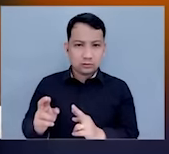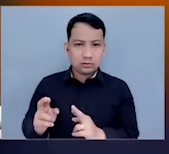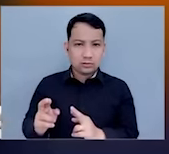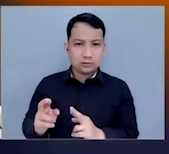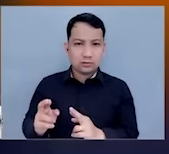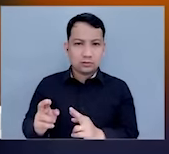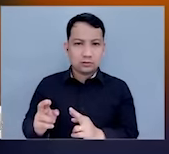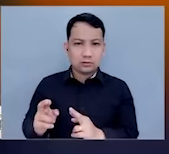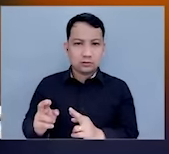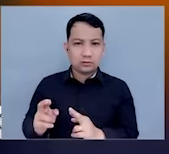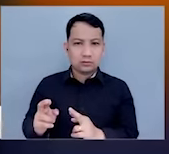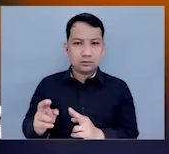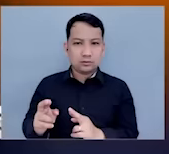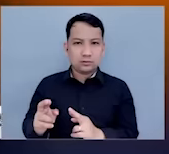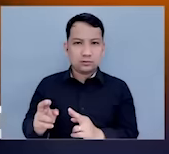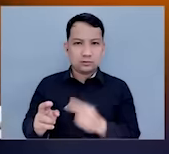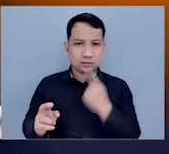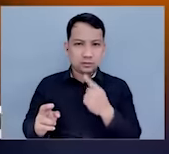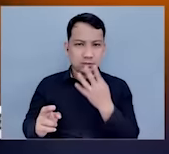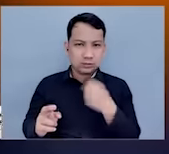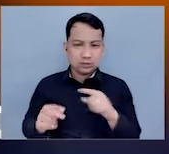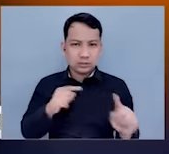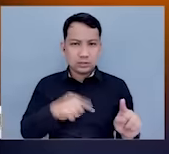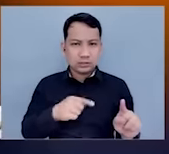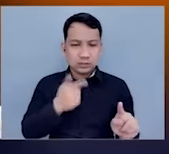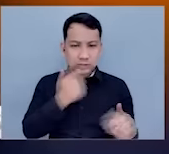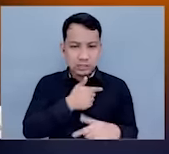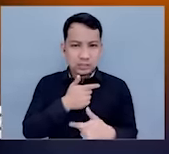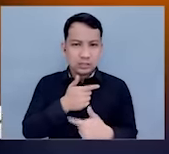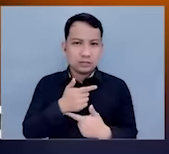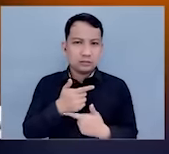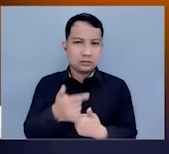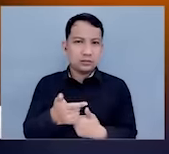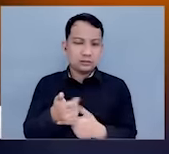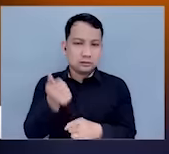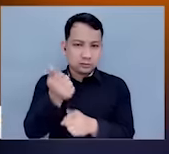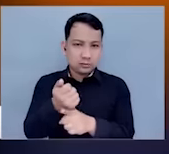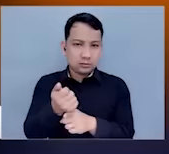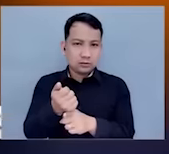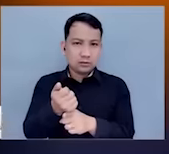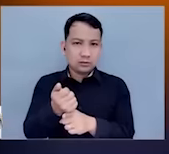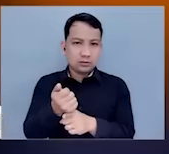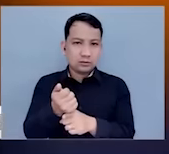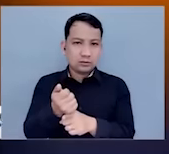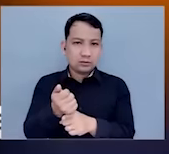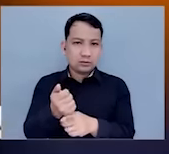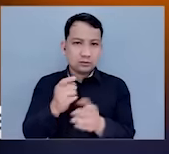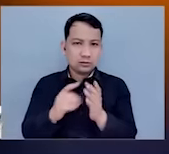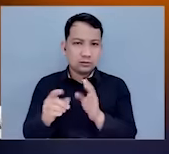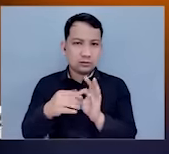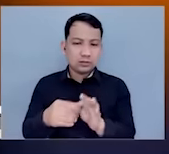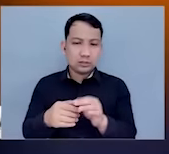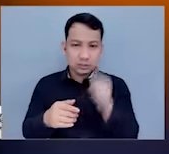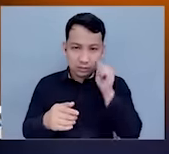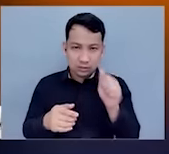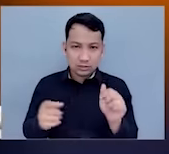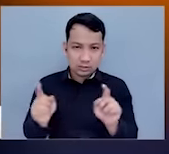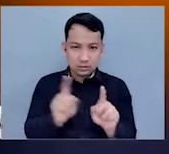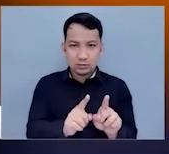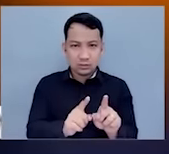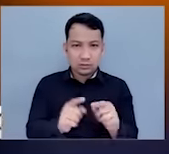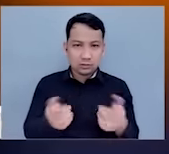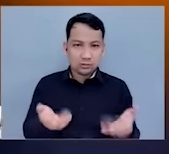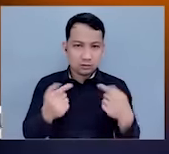siya? Sino ka? Maya-maya, sumugod ulit sa pinto ang mag-asawang Abueva. Naghamon pa nga